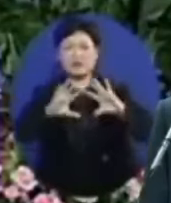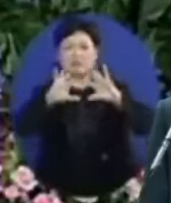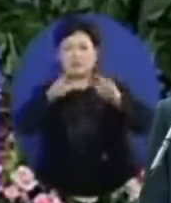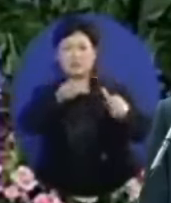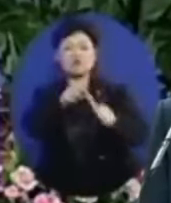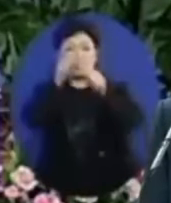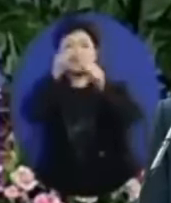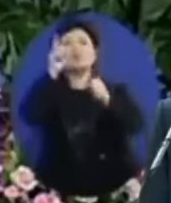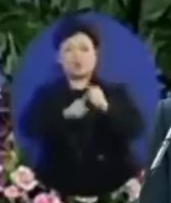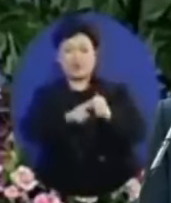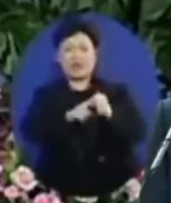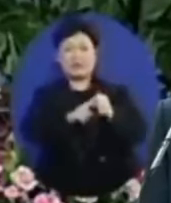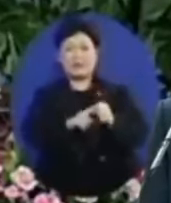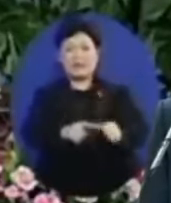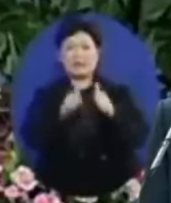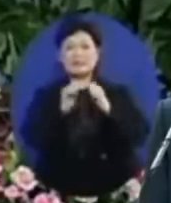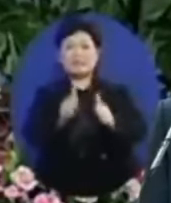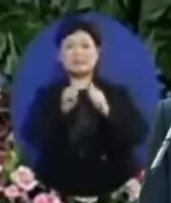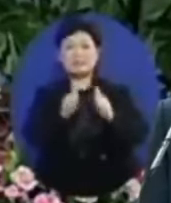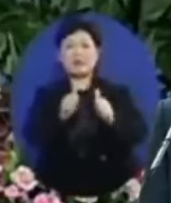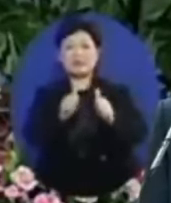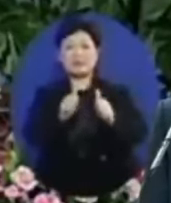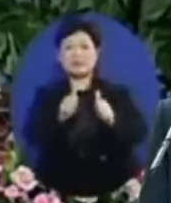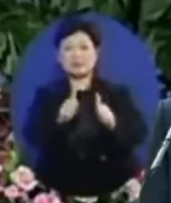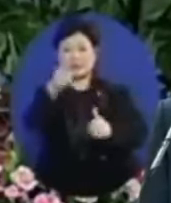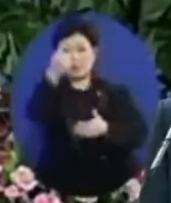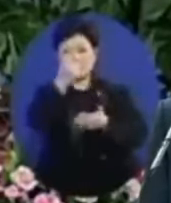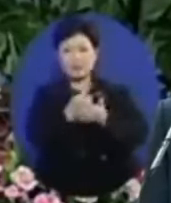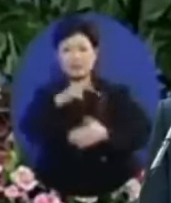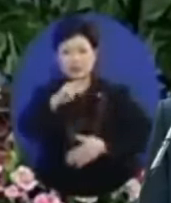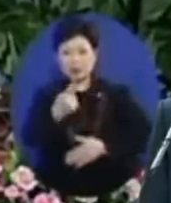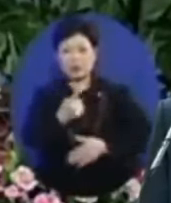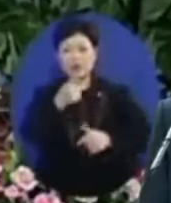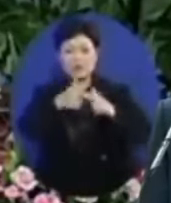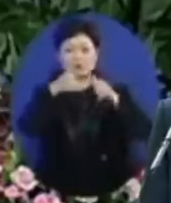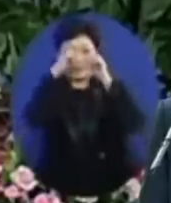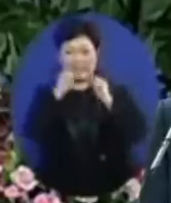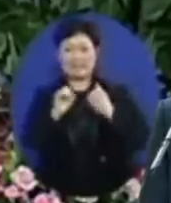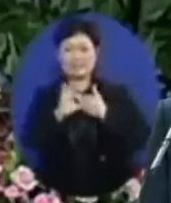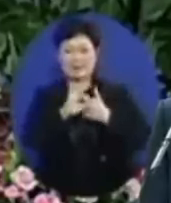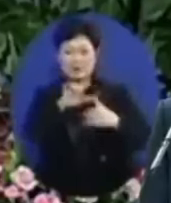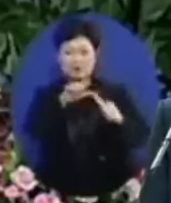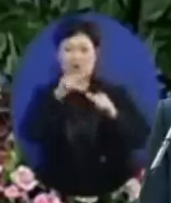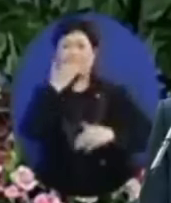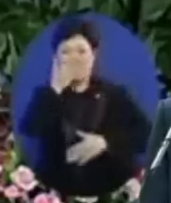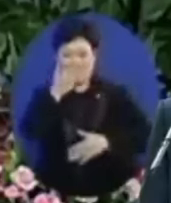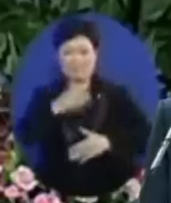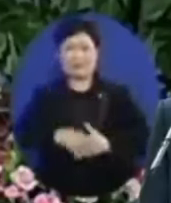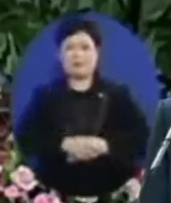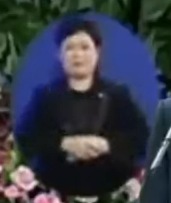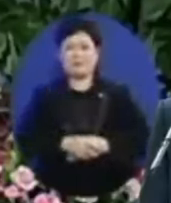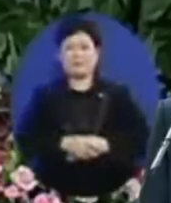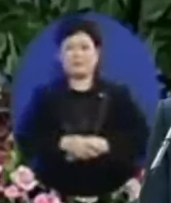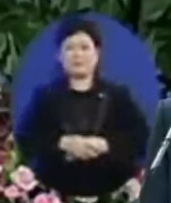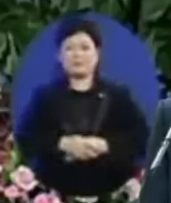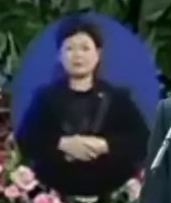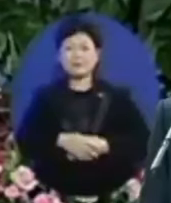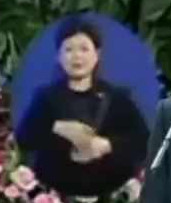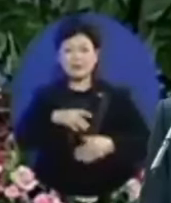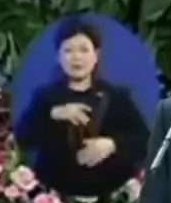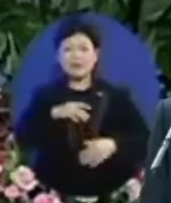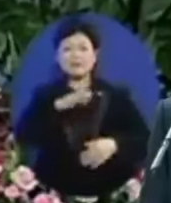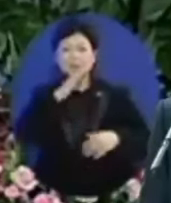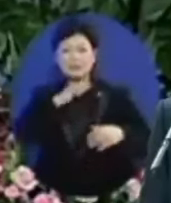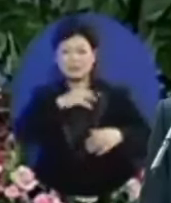받게 하리 하심이라. 심판이 쏟아질지라도 예수님 안에 있으면 구원을 받게 된다는 것입니다. 그것은